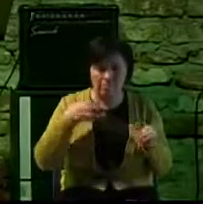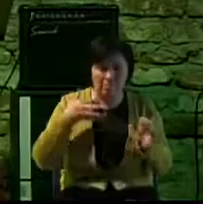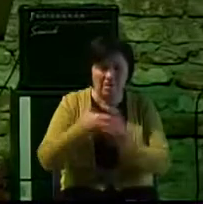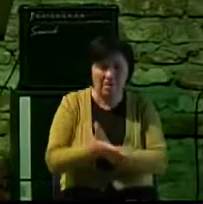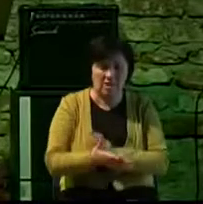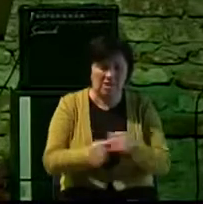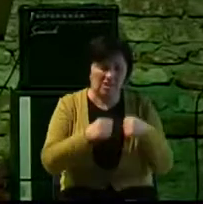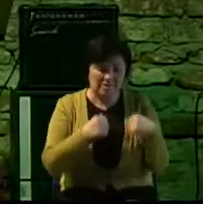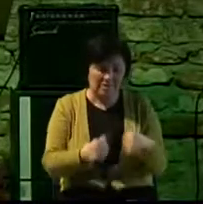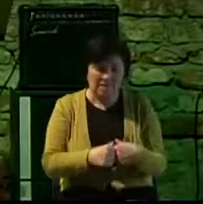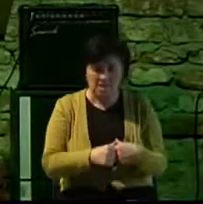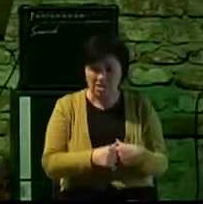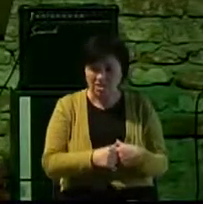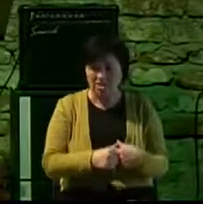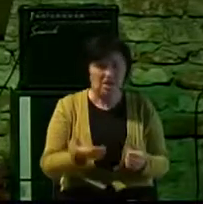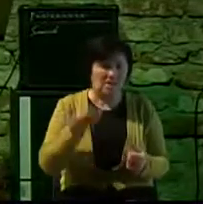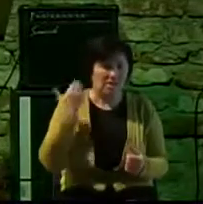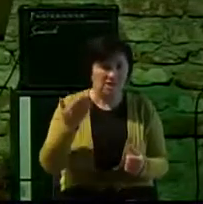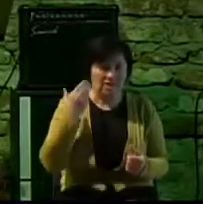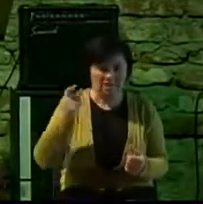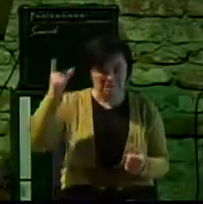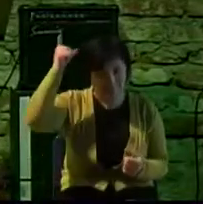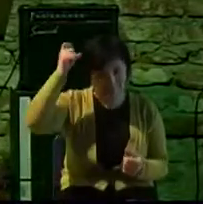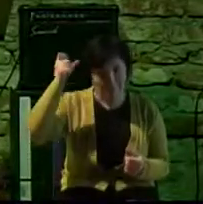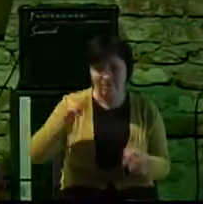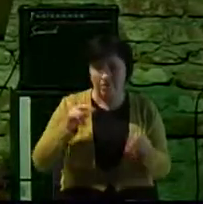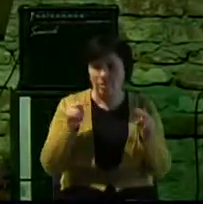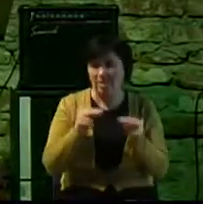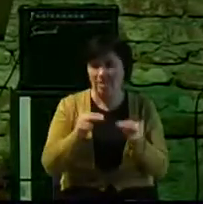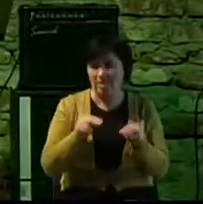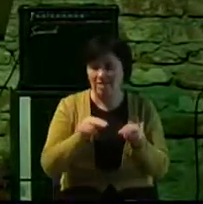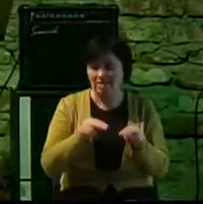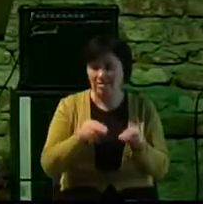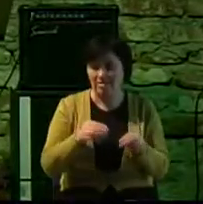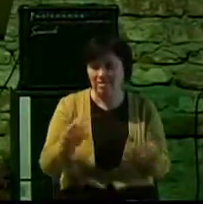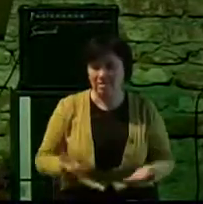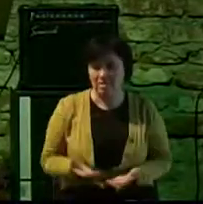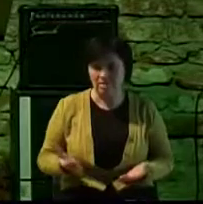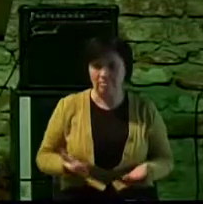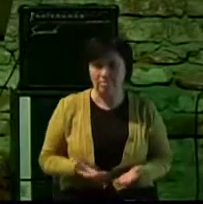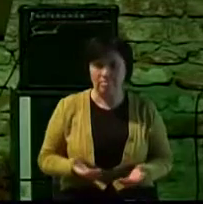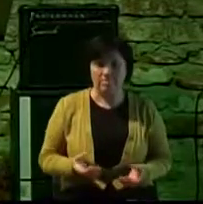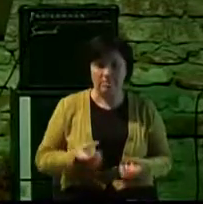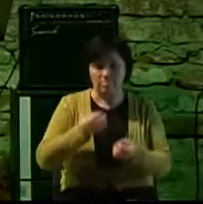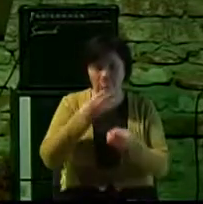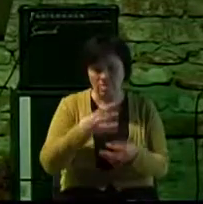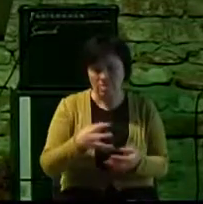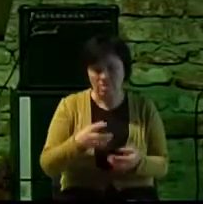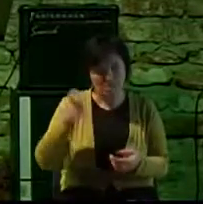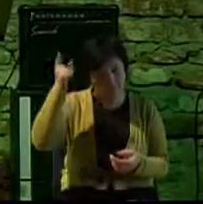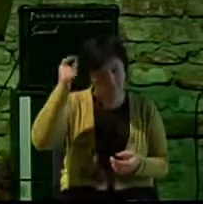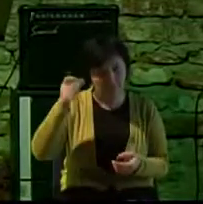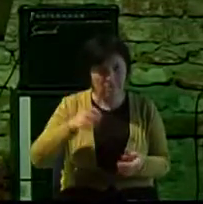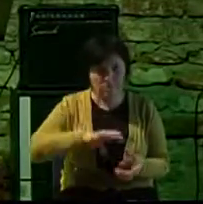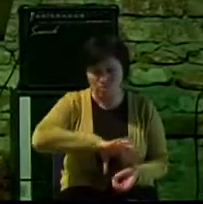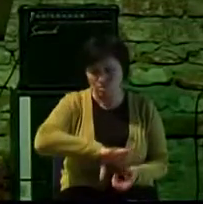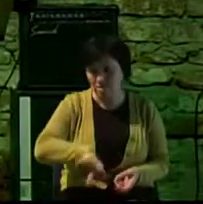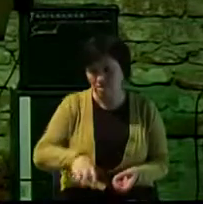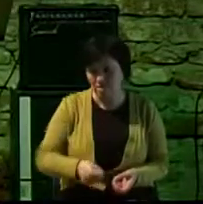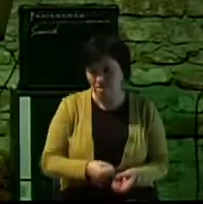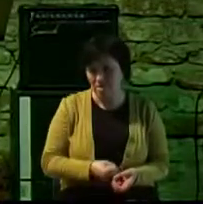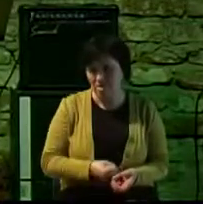сердце христианина, тем легче дьяволу контролировать его жизнь, тем проще становится ему